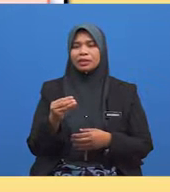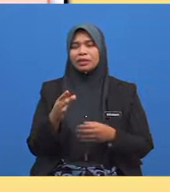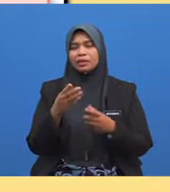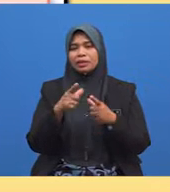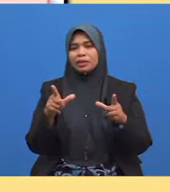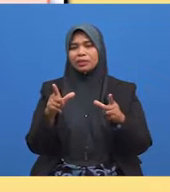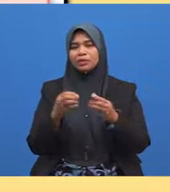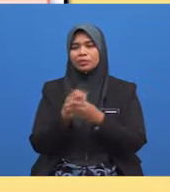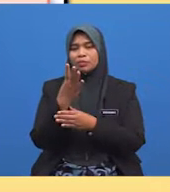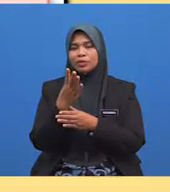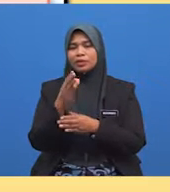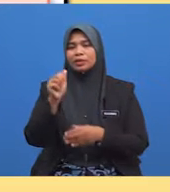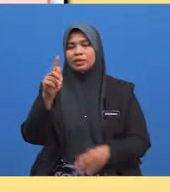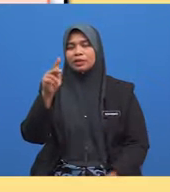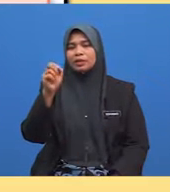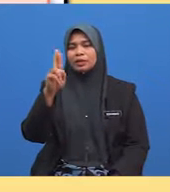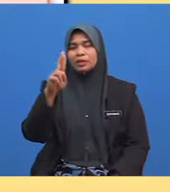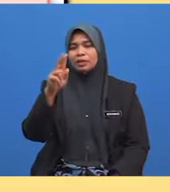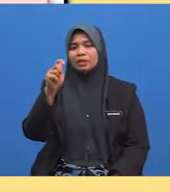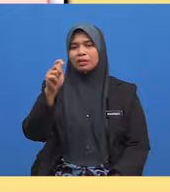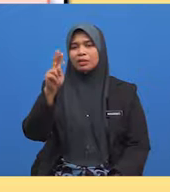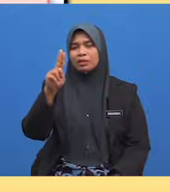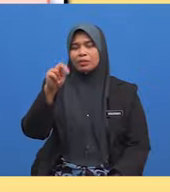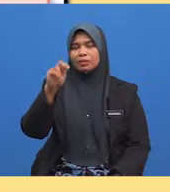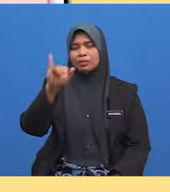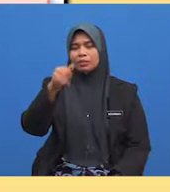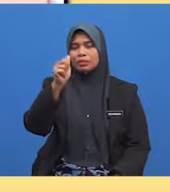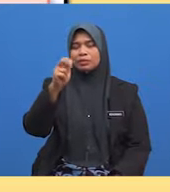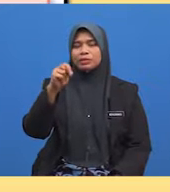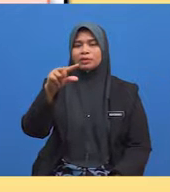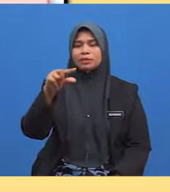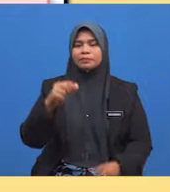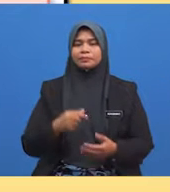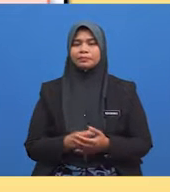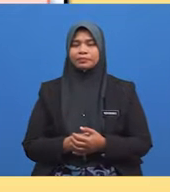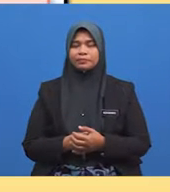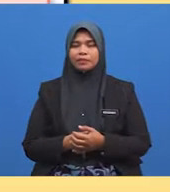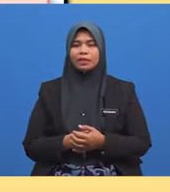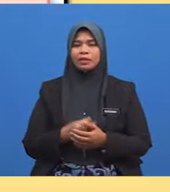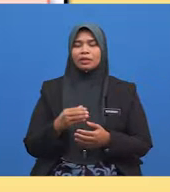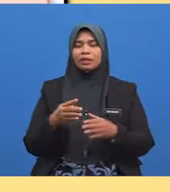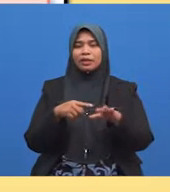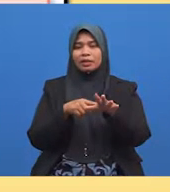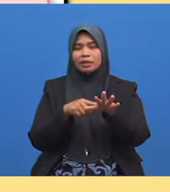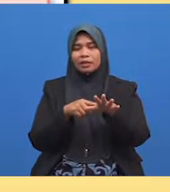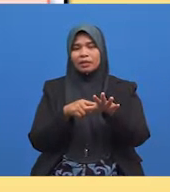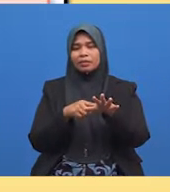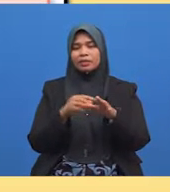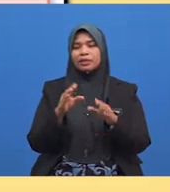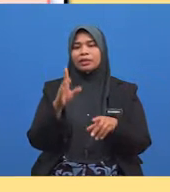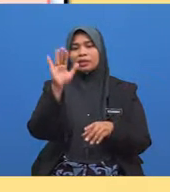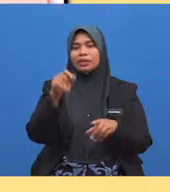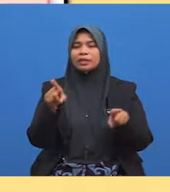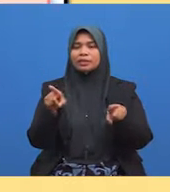dikotiledon berakar tunjang. Seterusnya untuk daun, tumbuhan monokotiledon mempunyai urat daun